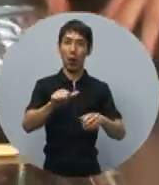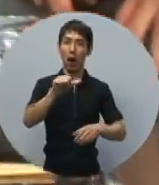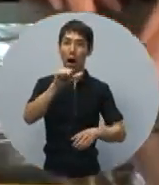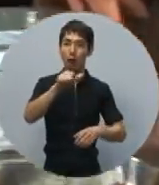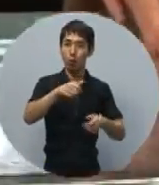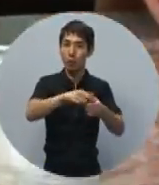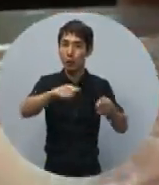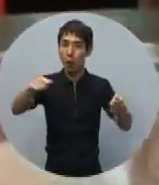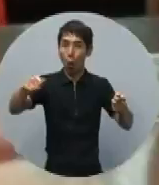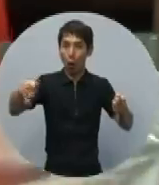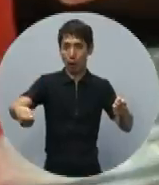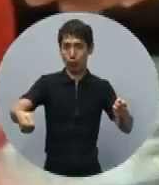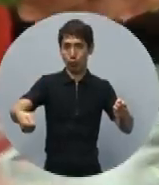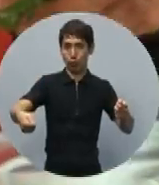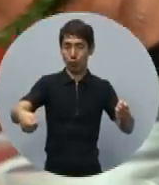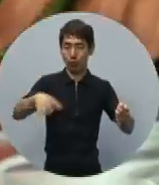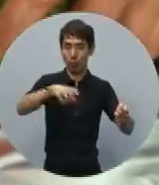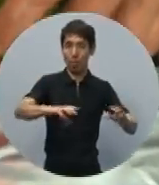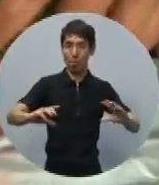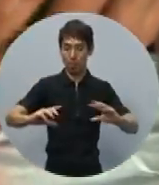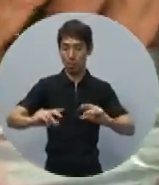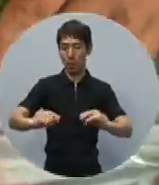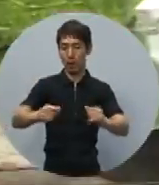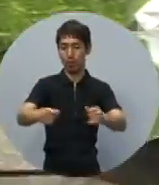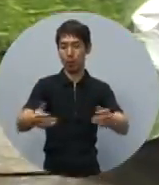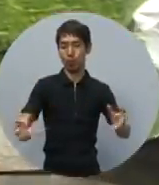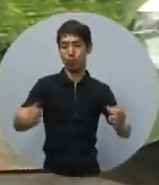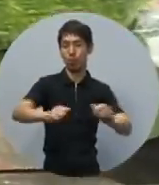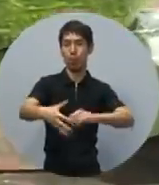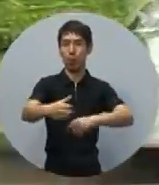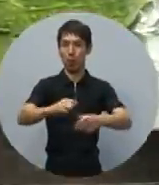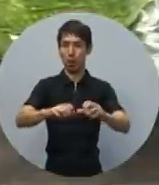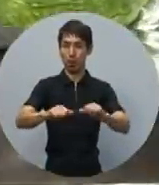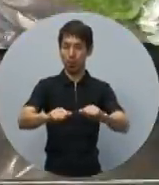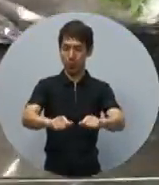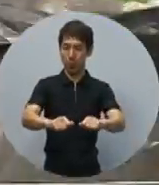巻きます。これはこれとこうだから、